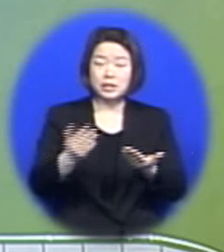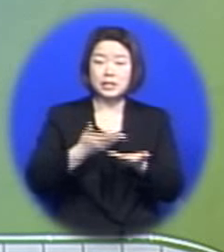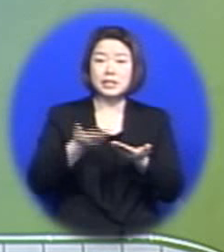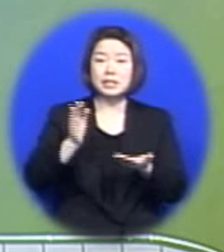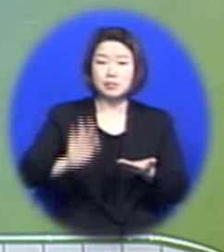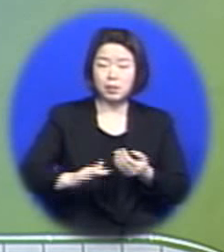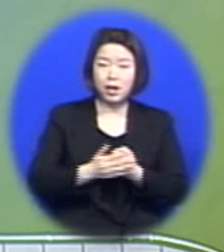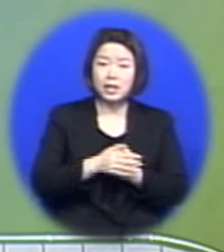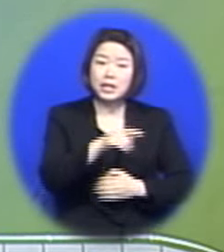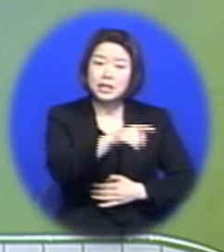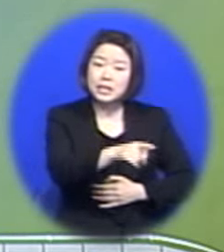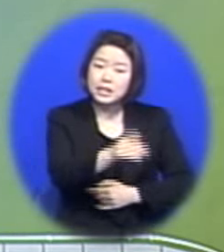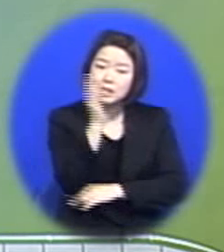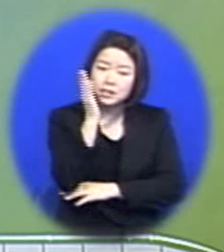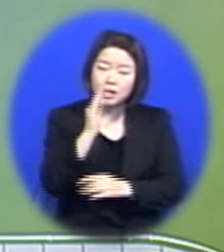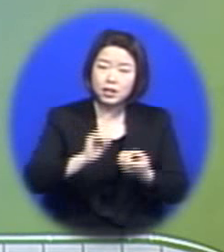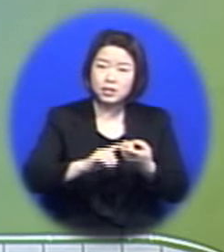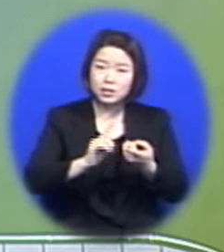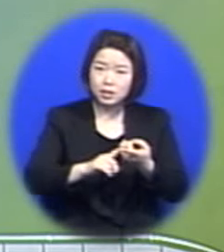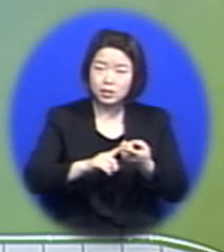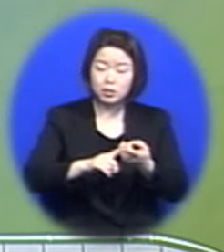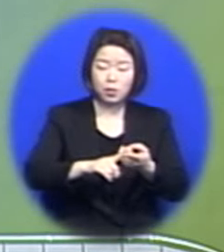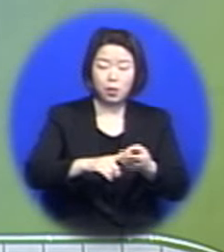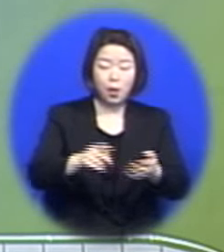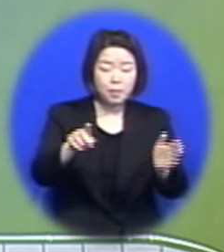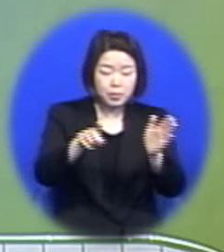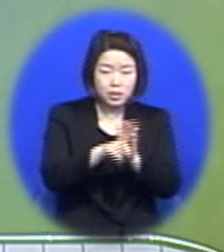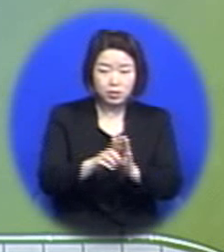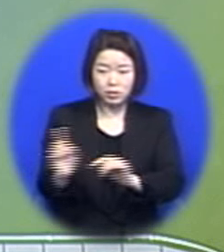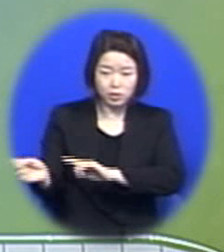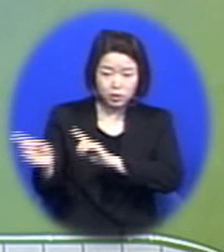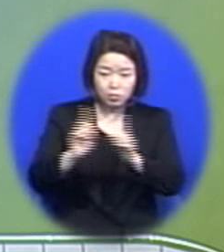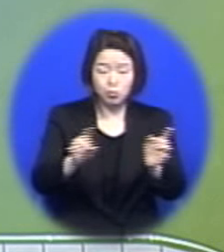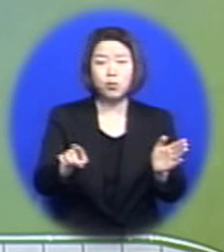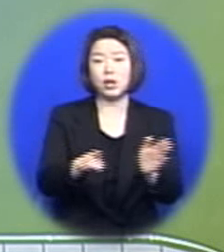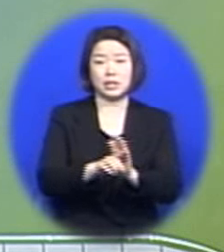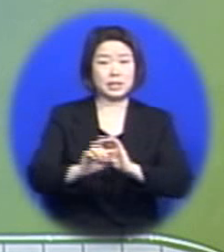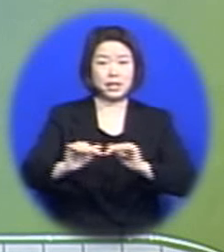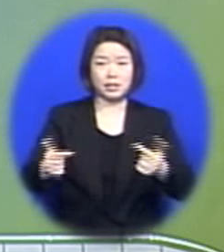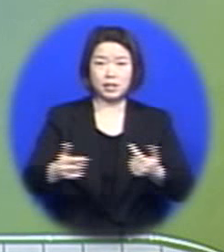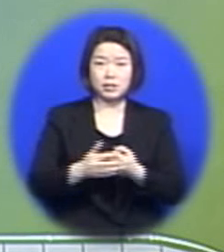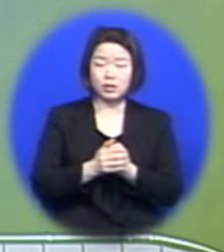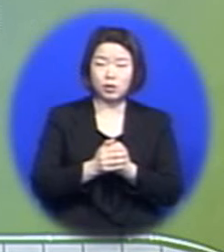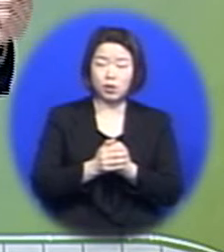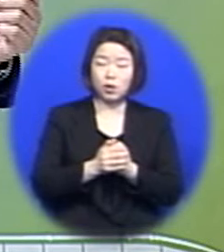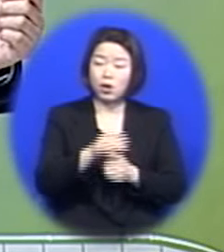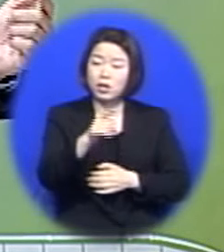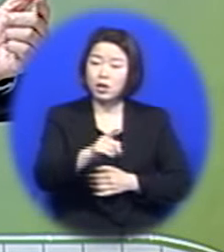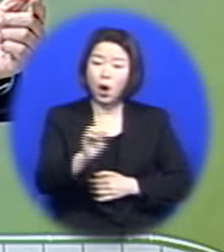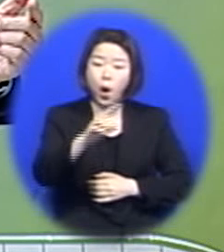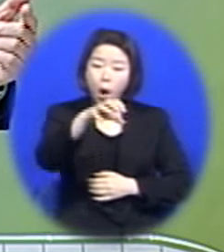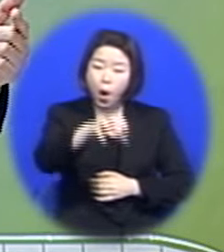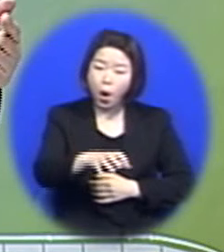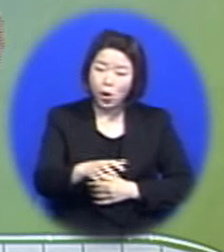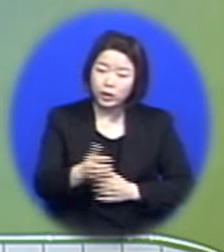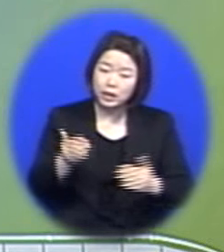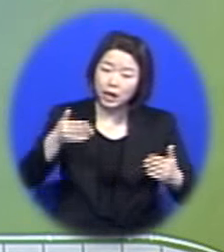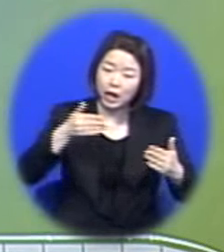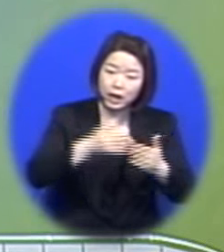것 사실을 믿는 것이 부활신앙은 아닙니다. 부활신앙은 어디까지 가게